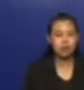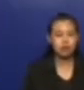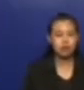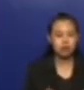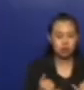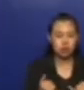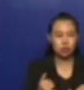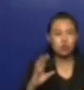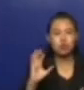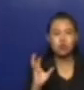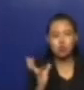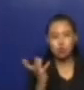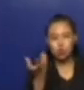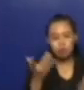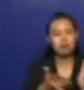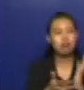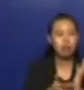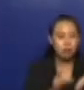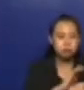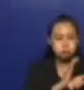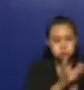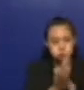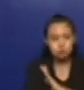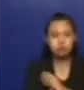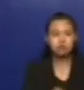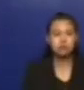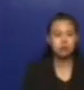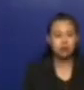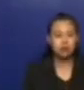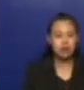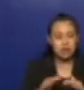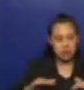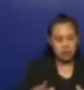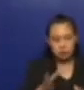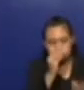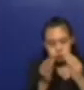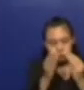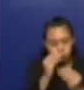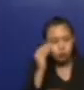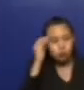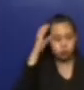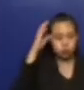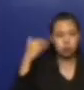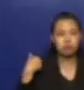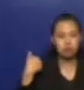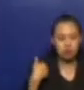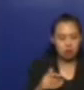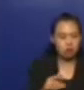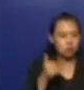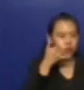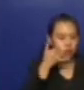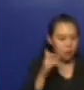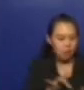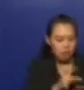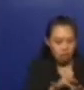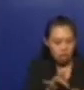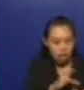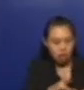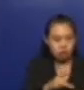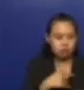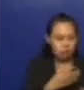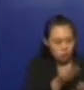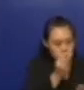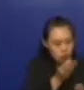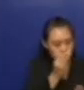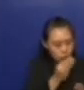ตน์ยุคดิจิตอลเด็กเรียนรู้ในโทรศัพท์มือถือวันนี้เขามีเรื่องราว